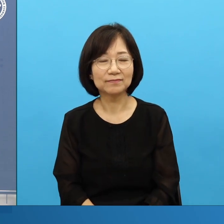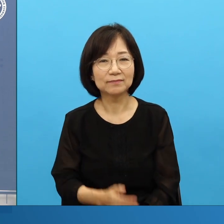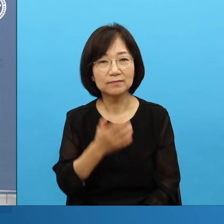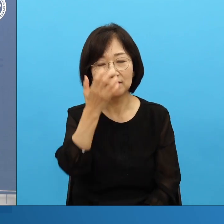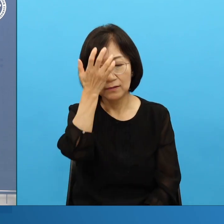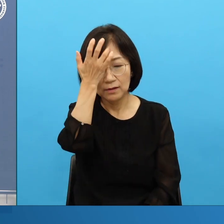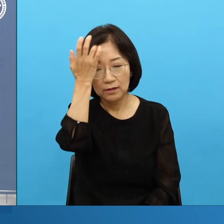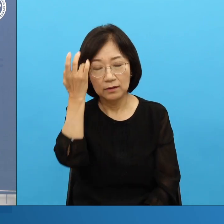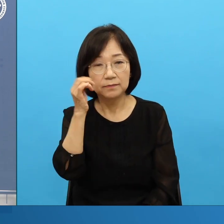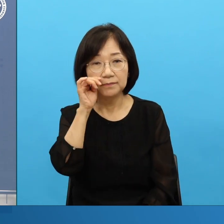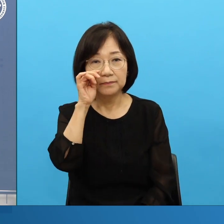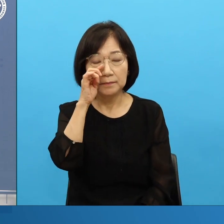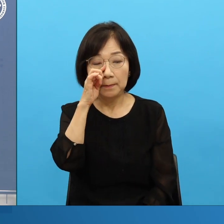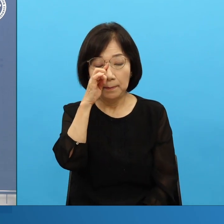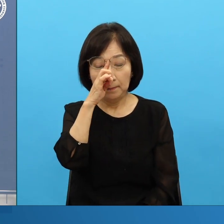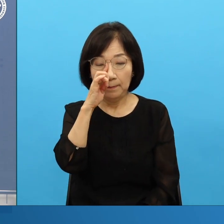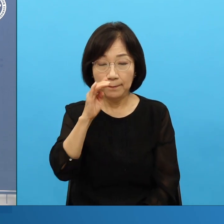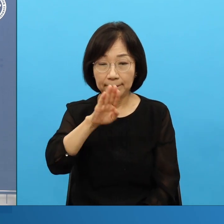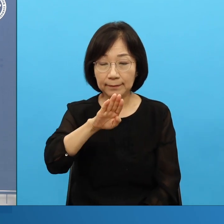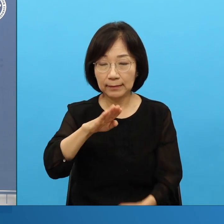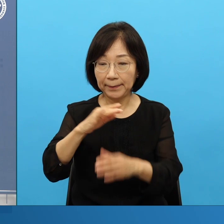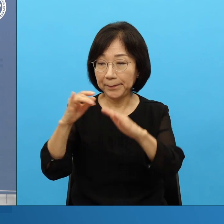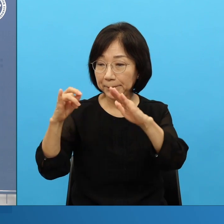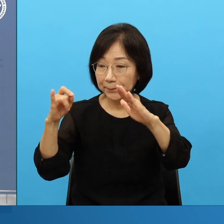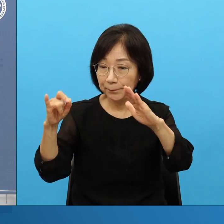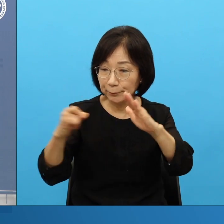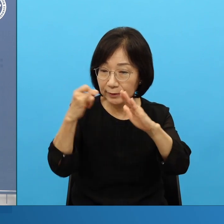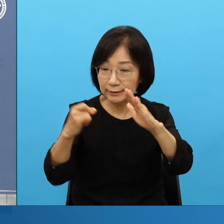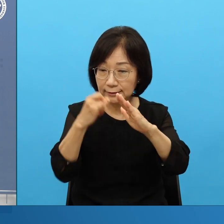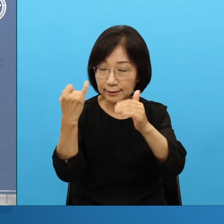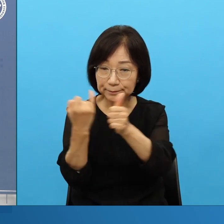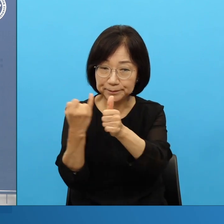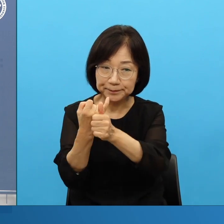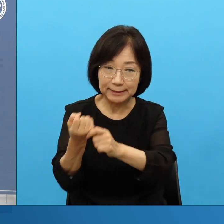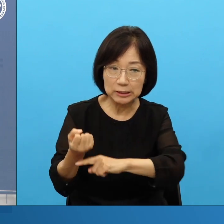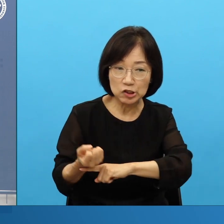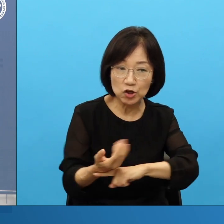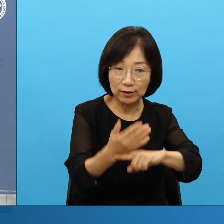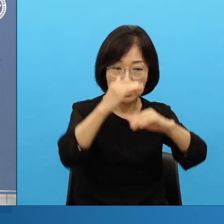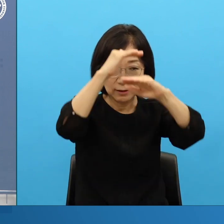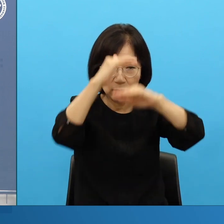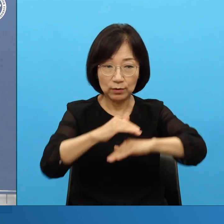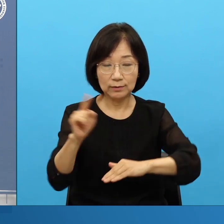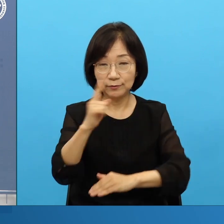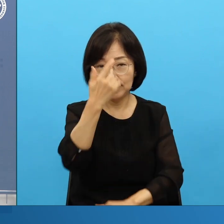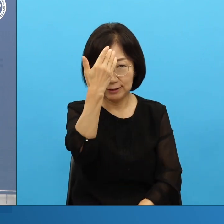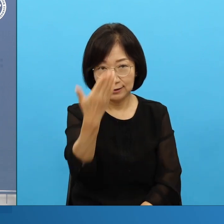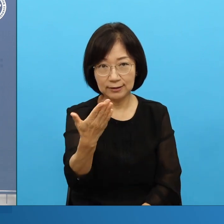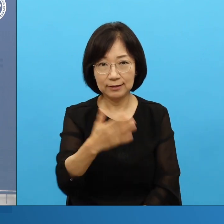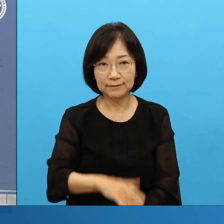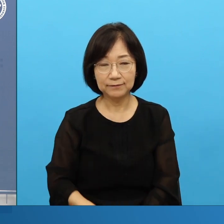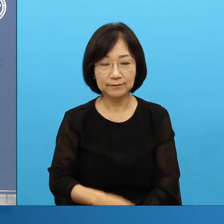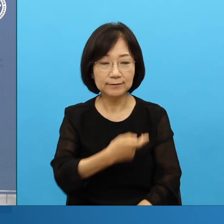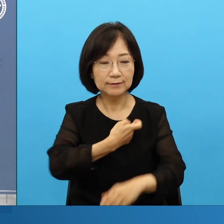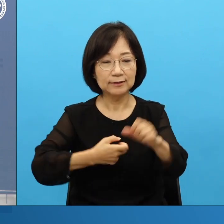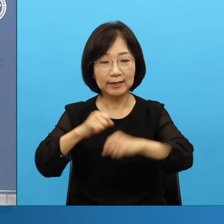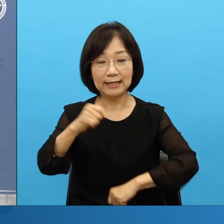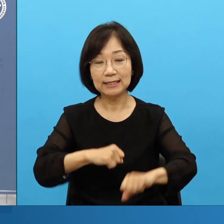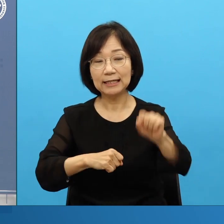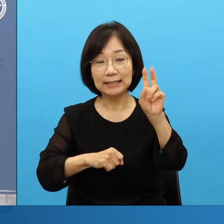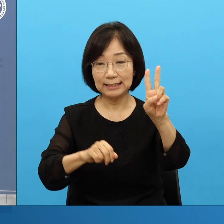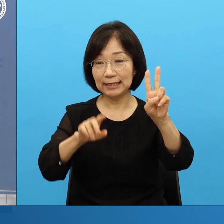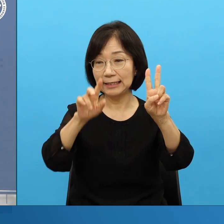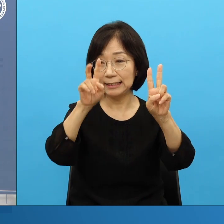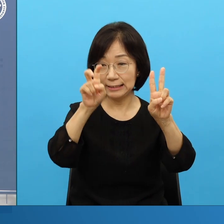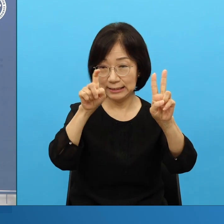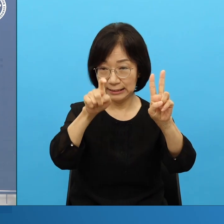브리스가 부부는 뭘 전달했을까요? What is it that Priscilla and her husband relayed and 사등 2장 transmitted? 10절에 그 현장에 있었잖아요. These are the people that were inside the